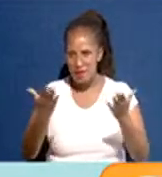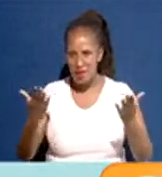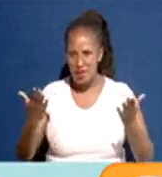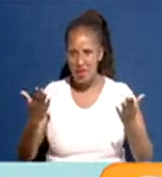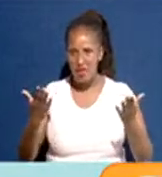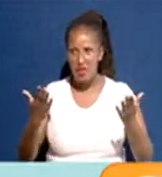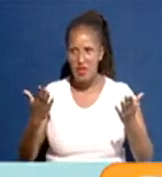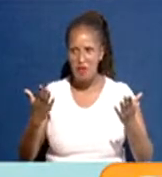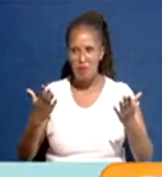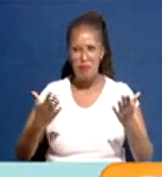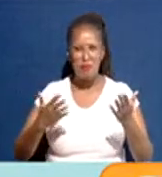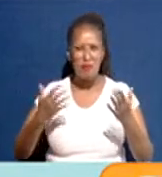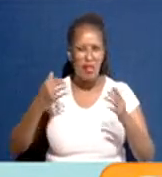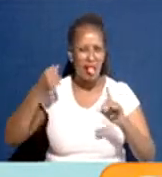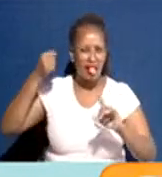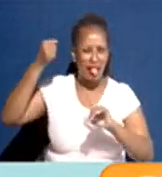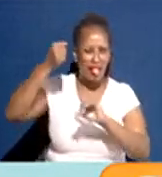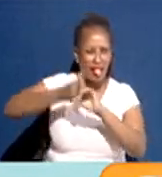mulinilima sana.